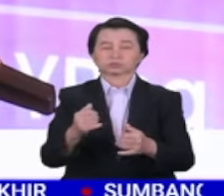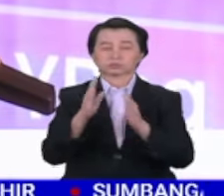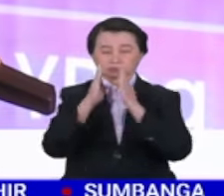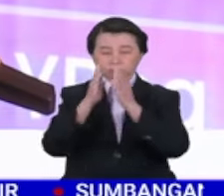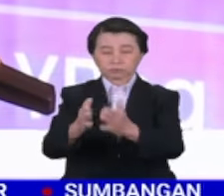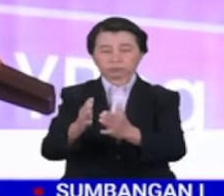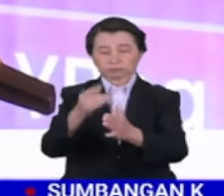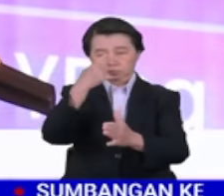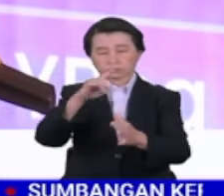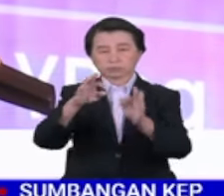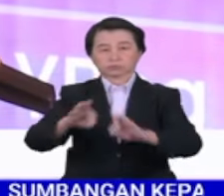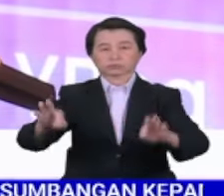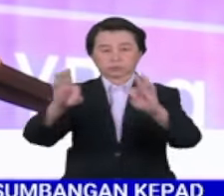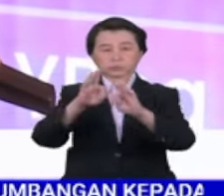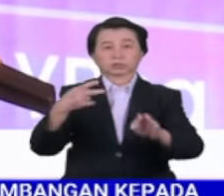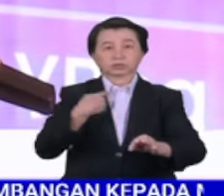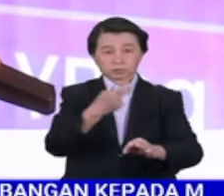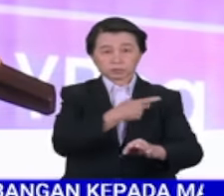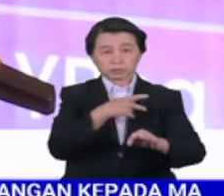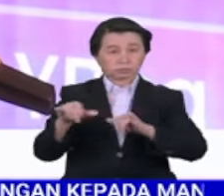kepentingan hidup